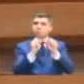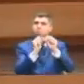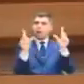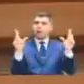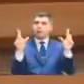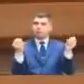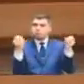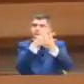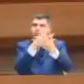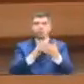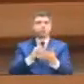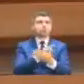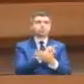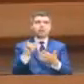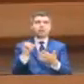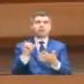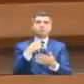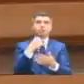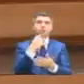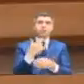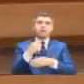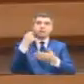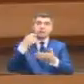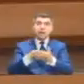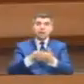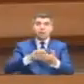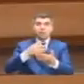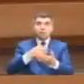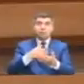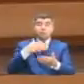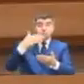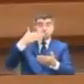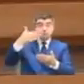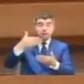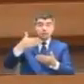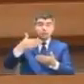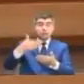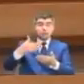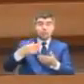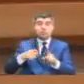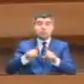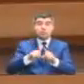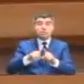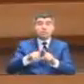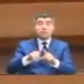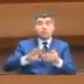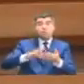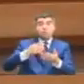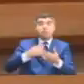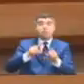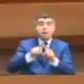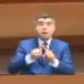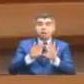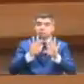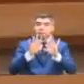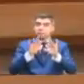السلطه التقديريه ديال مديريه الضرائب. دابا شنو رهان من بعد ما دزنا هذه المرحله الاولى؟ التحيين،